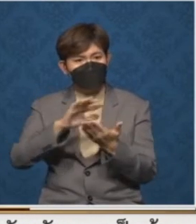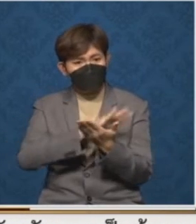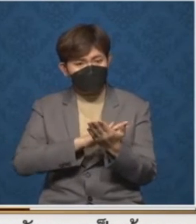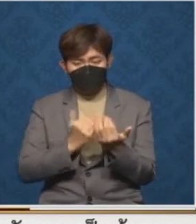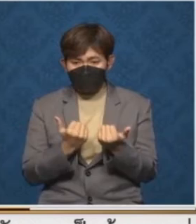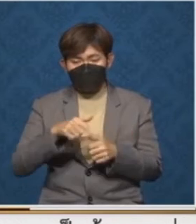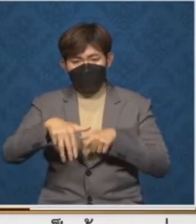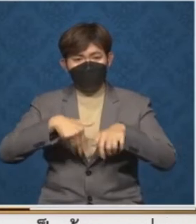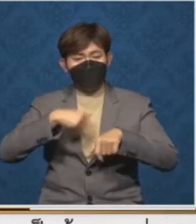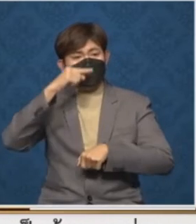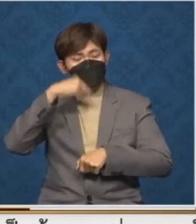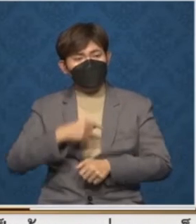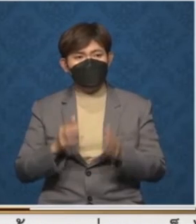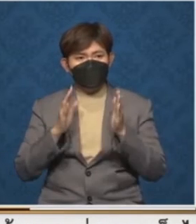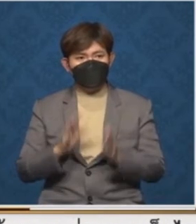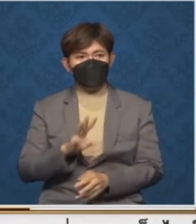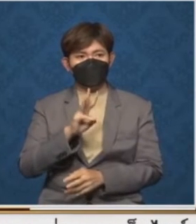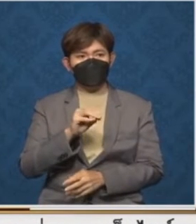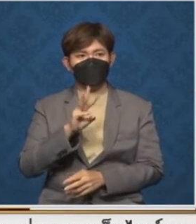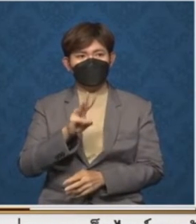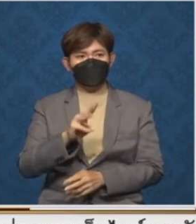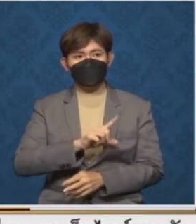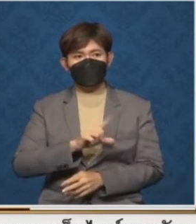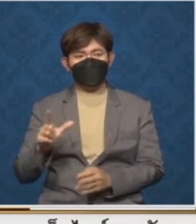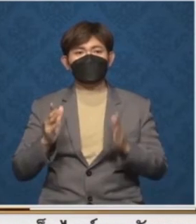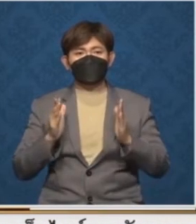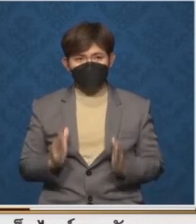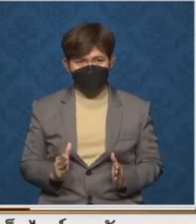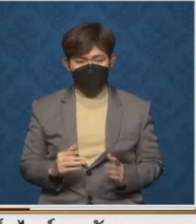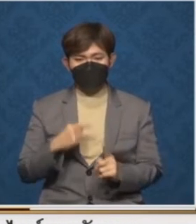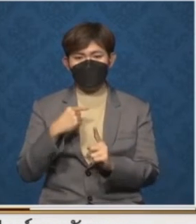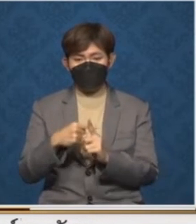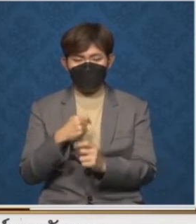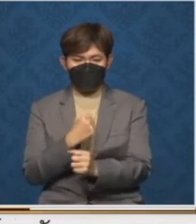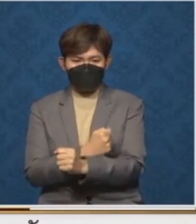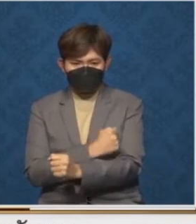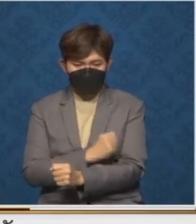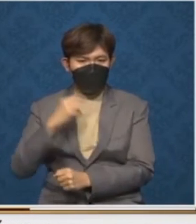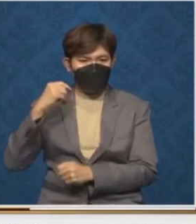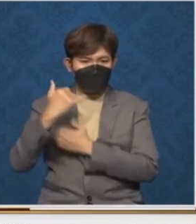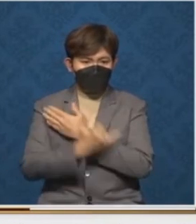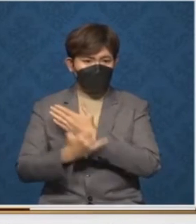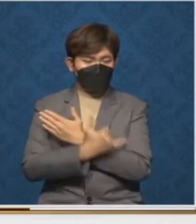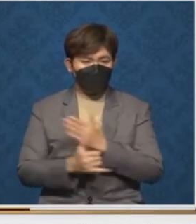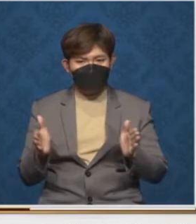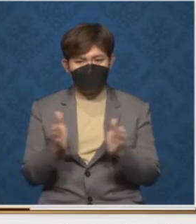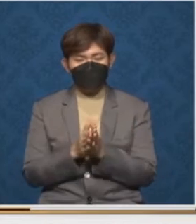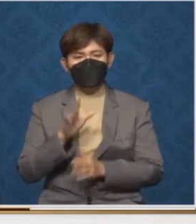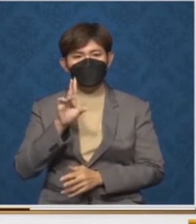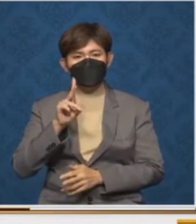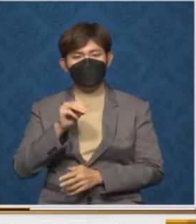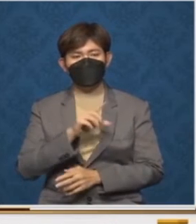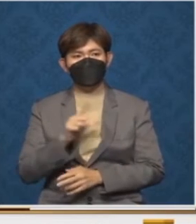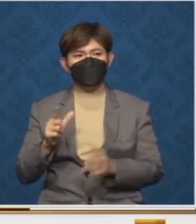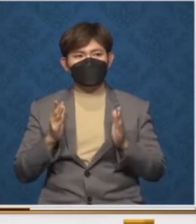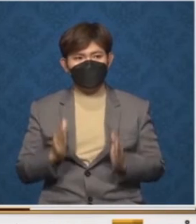ี่เป็นของมาจากประเทศจี และอ่านออกเสียงวา Leopoo ฮะในตามประเทศ ขายราคาไม่เกิน 1 ดอนลาร